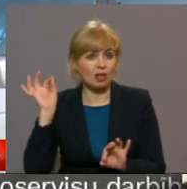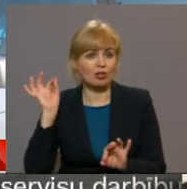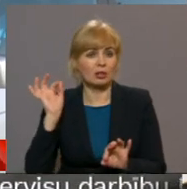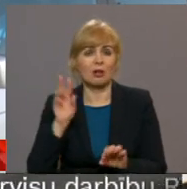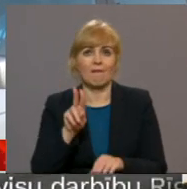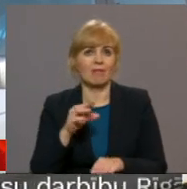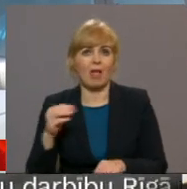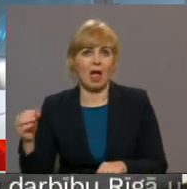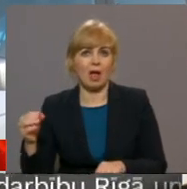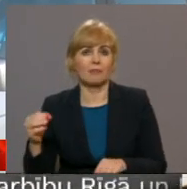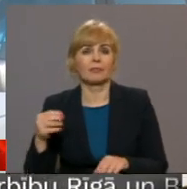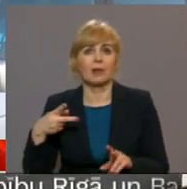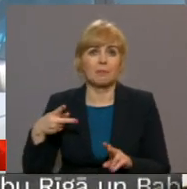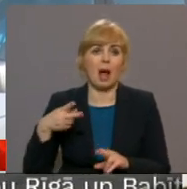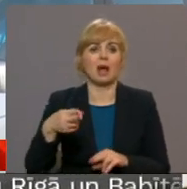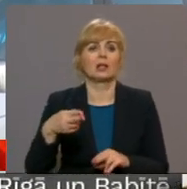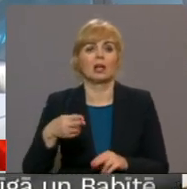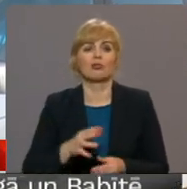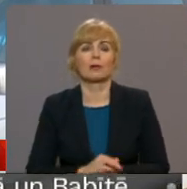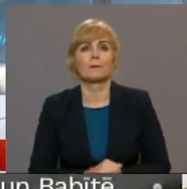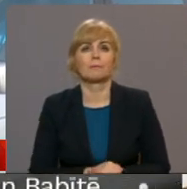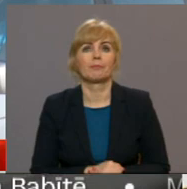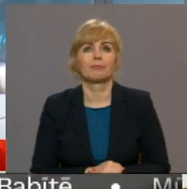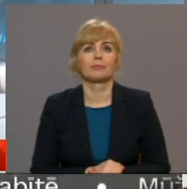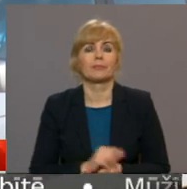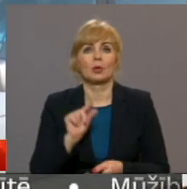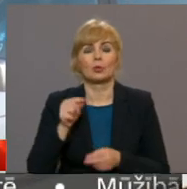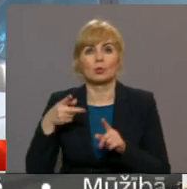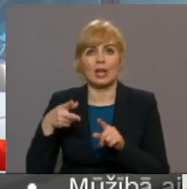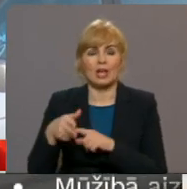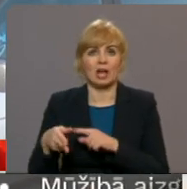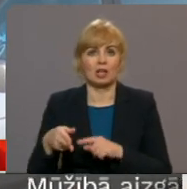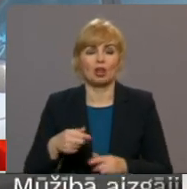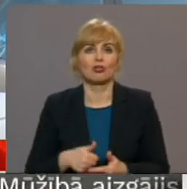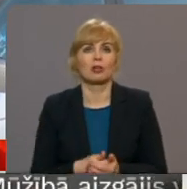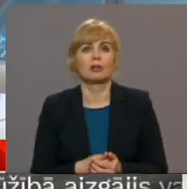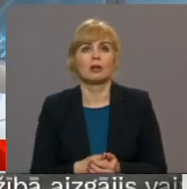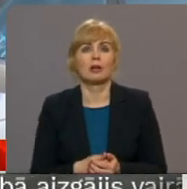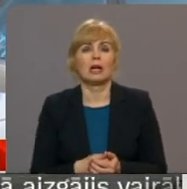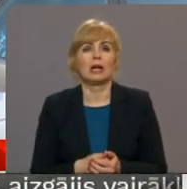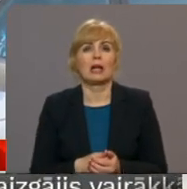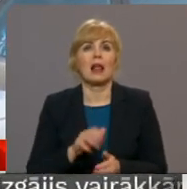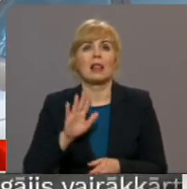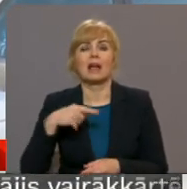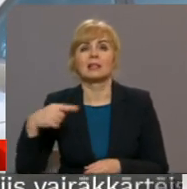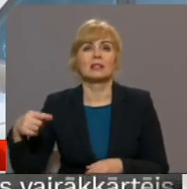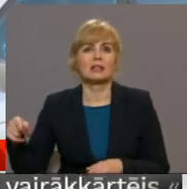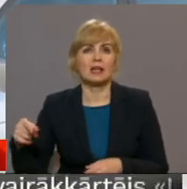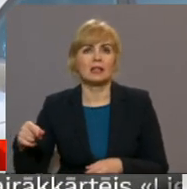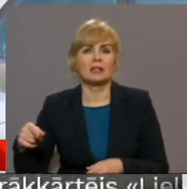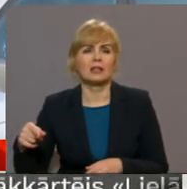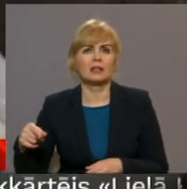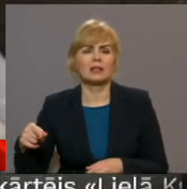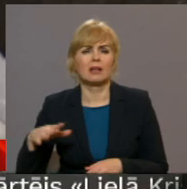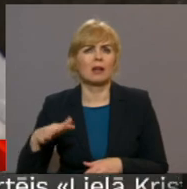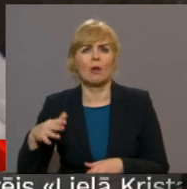Nē, pārgriežu tikai. Nu, bišķi iegriežu tur tādas. Nu, pārgriežu pušu, lai nevajag putni aiznest